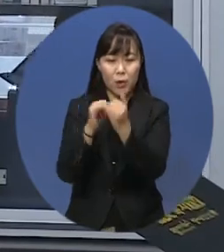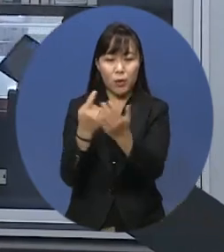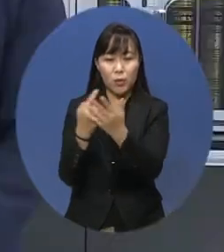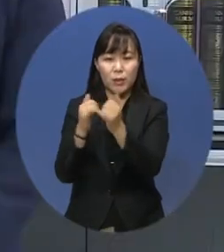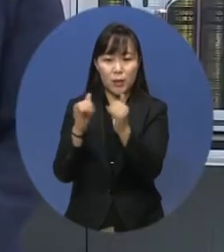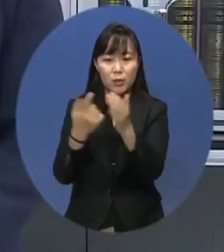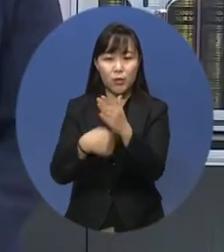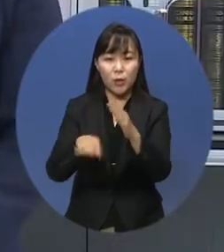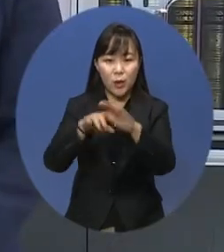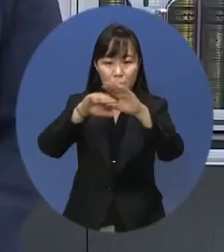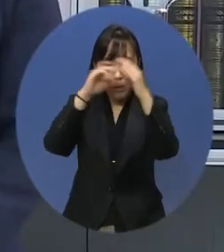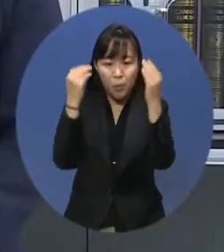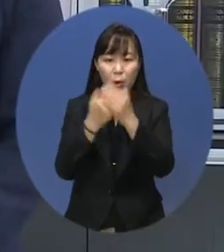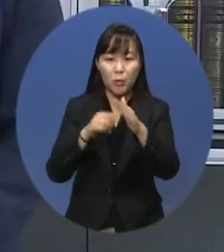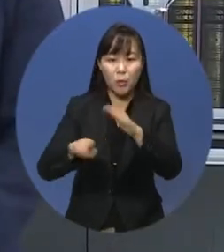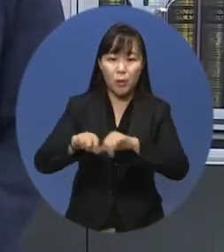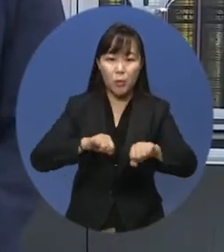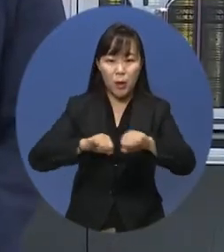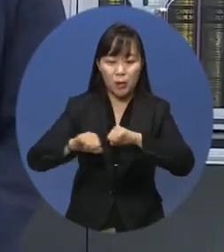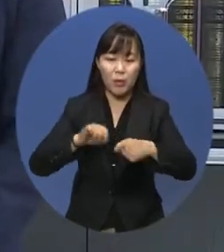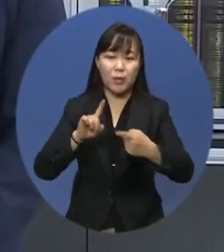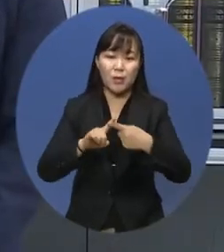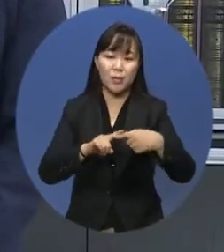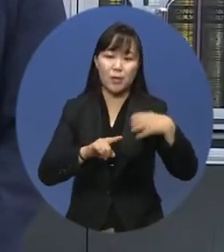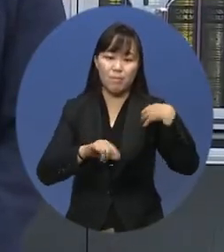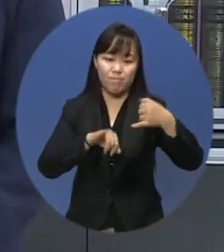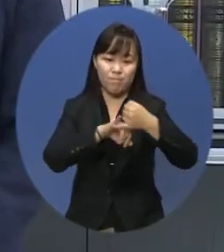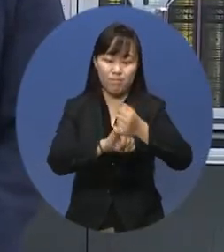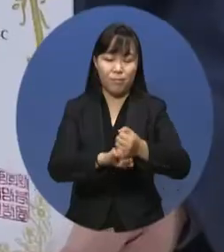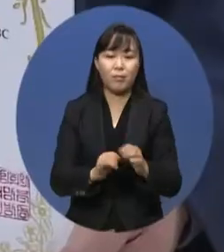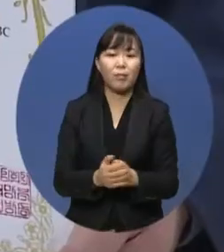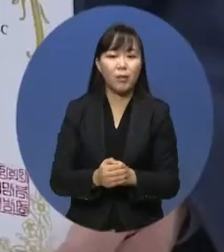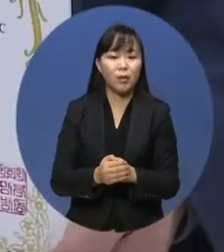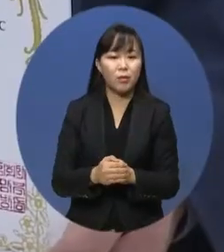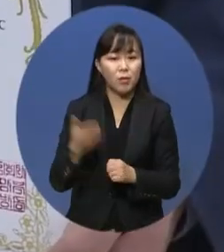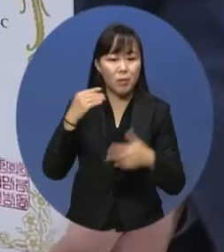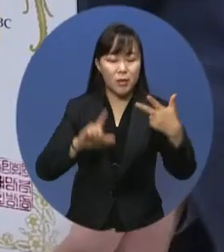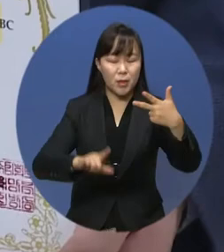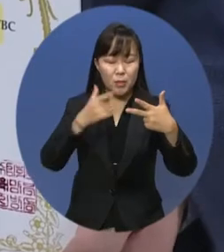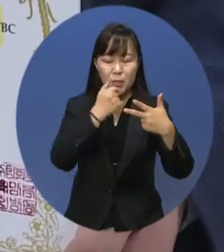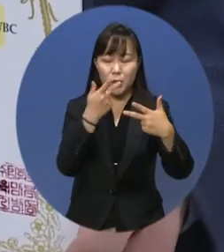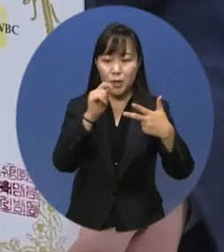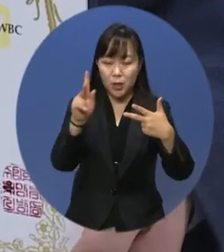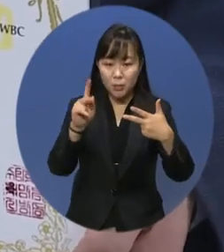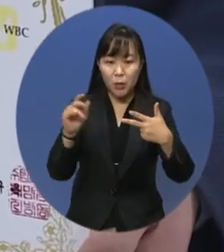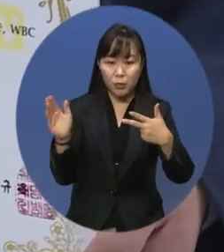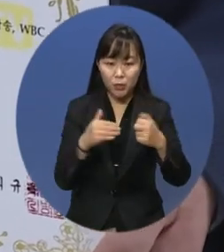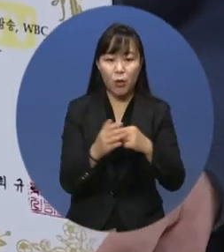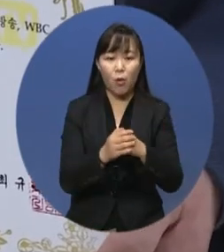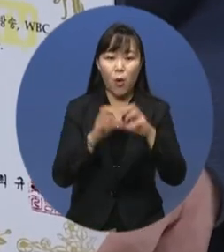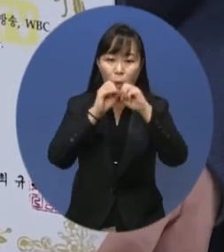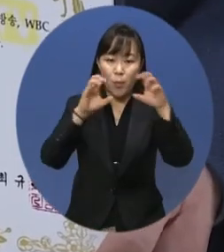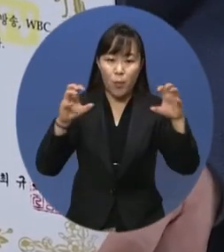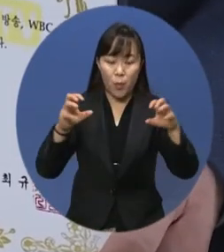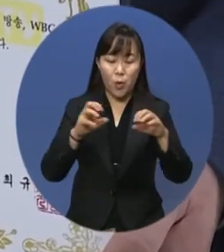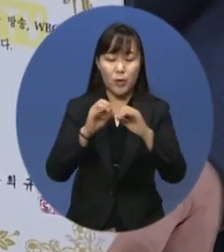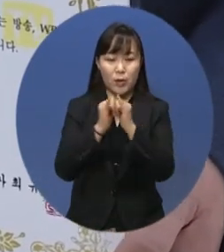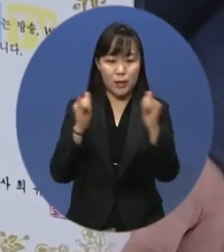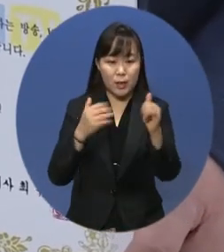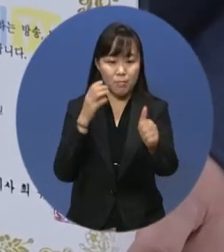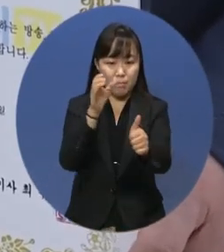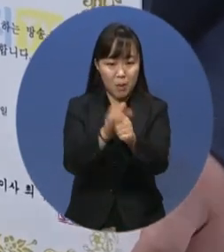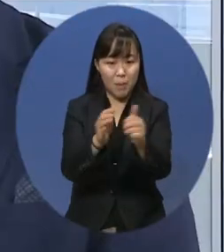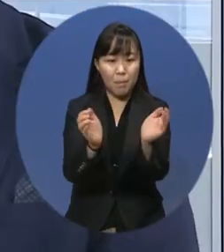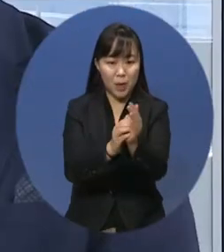위한 전방위 활동을 약속했습니다. 하동근은 지난 7일 복지TV로부터 홍보대사 위촉장을